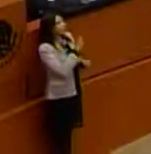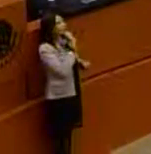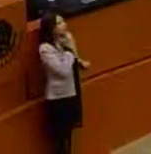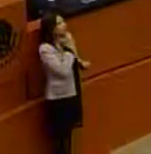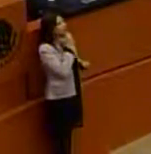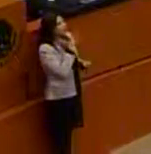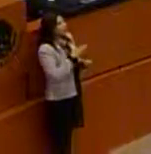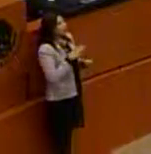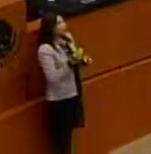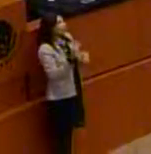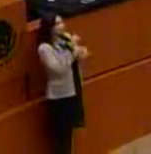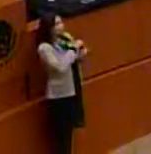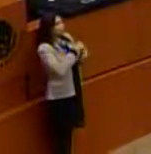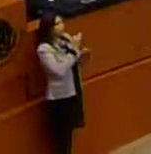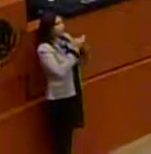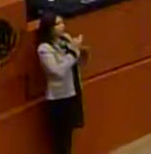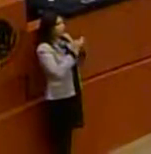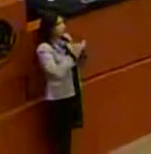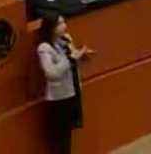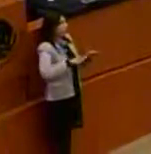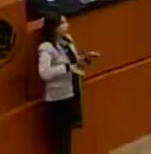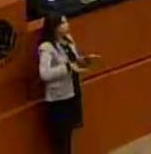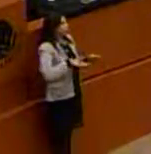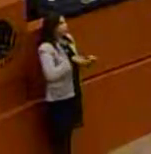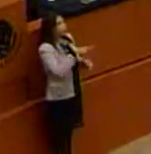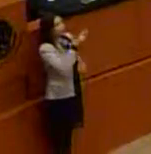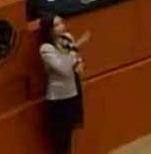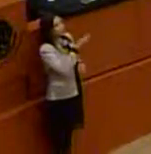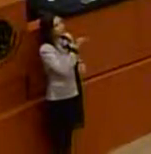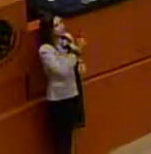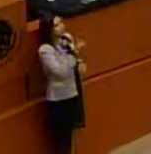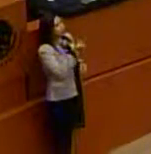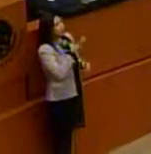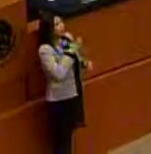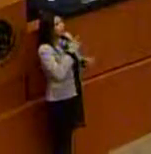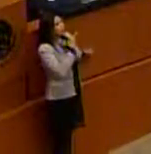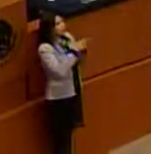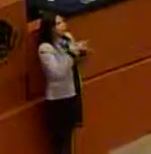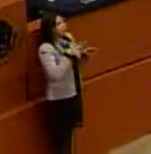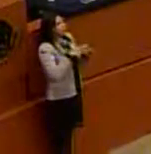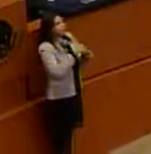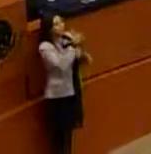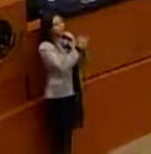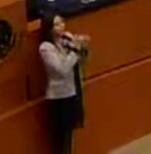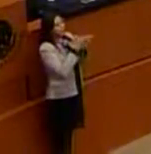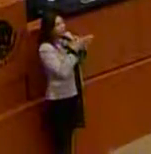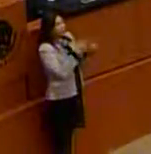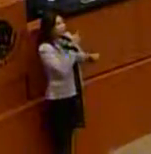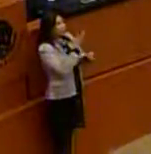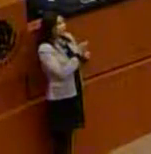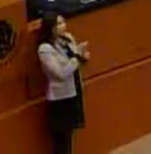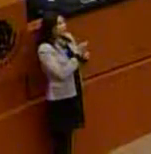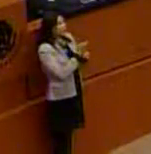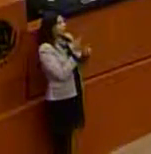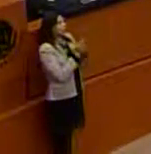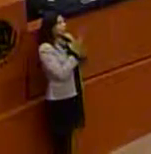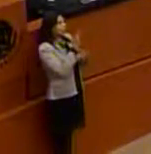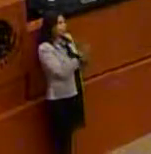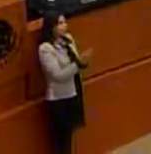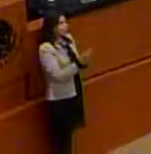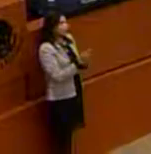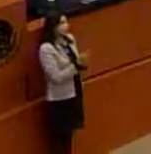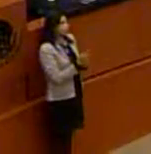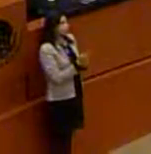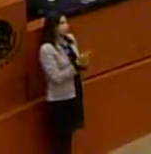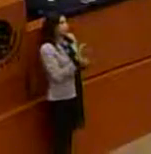du RBI, comme on en parlera après moi, M. Pulkka, obtient depuis 6 ans le premier prix des enquêtes PISA qui mesurent chaque année l'efficacité